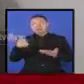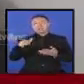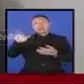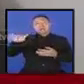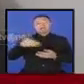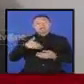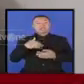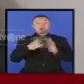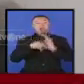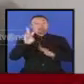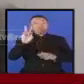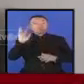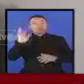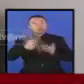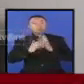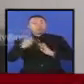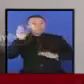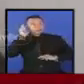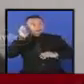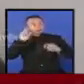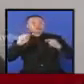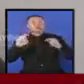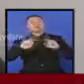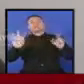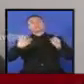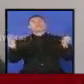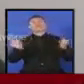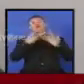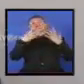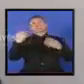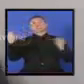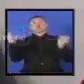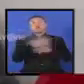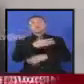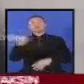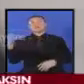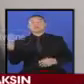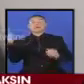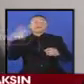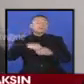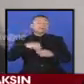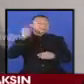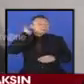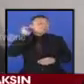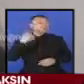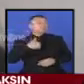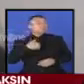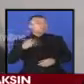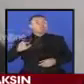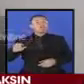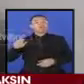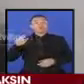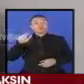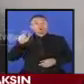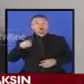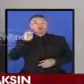2 sudah mencoba menghubungi beberapa pihak, tapi belum dipuaskan dengan jawaban mereka. Termasuk ibu saya dan kedua orang tua saya